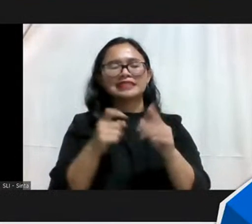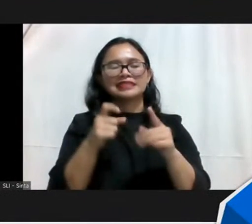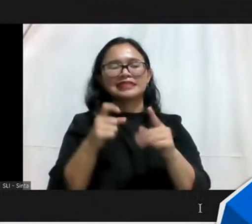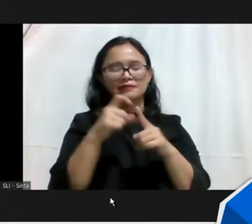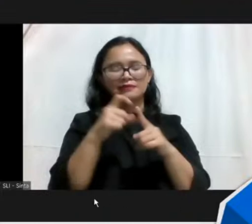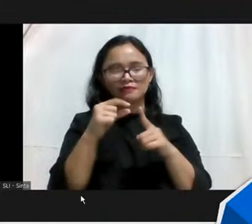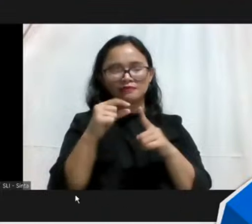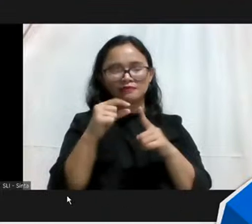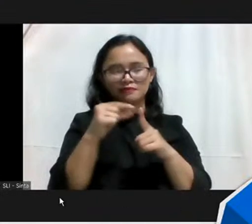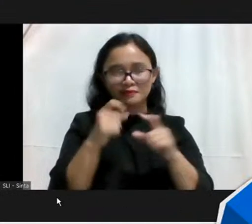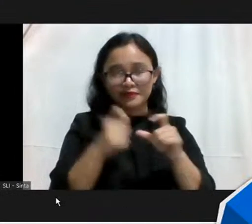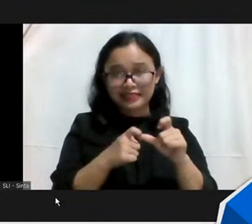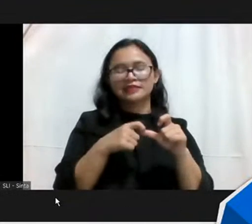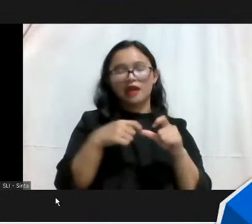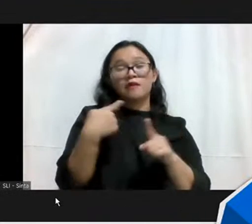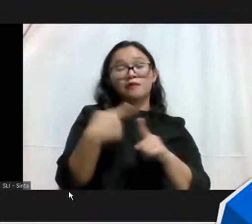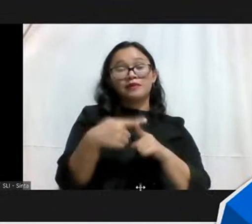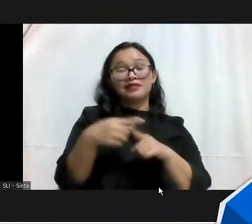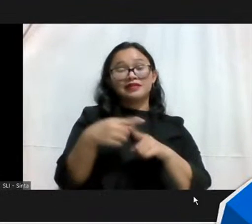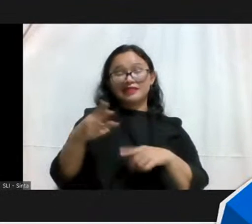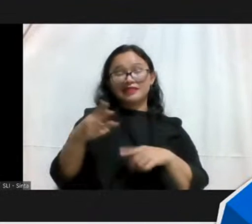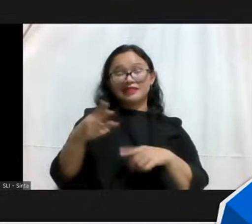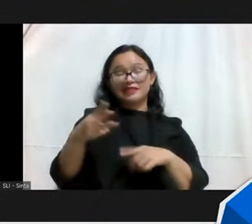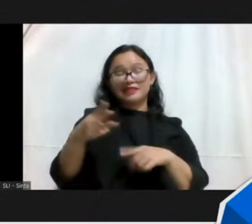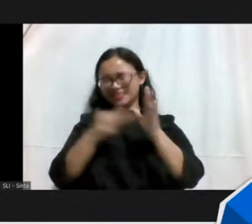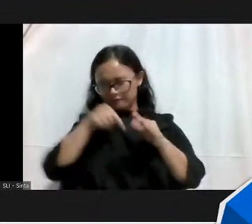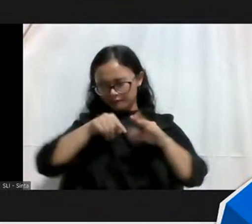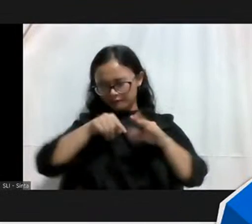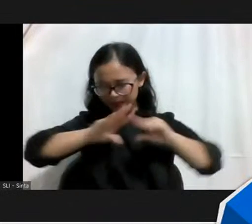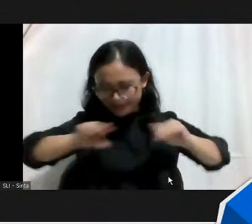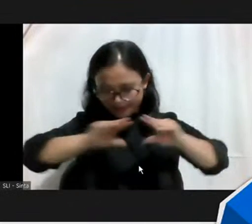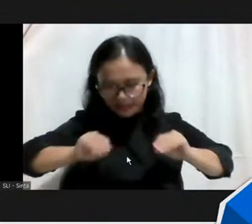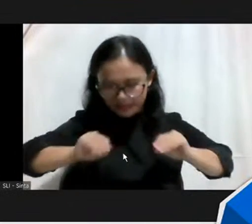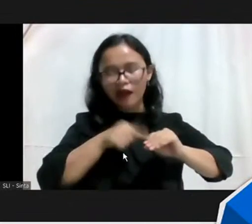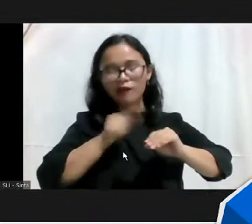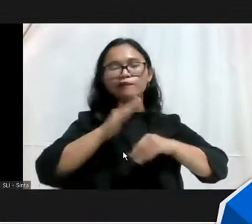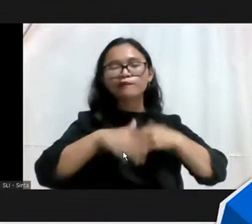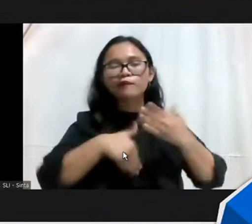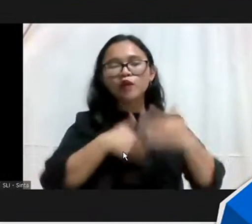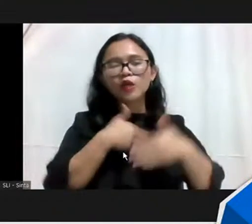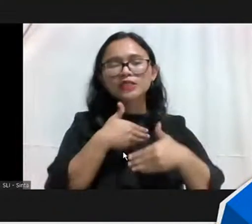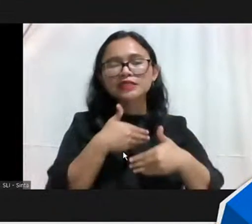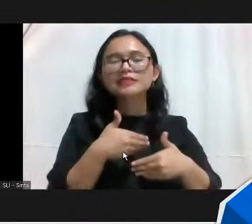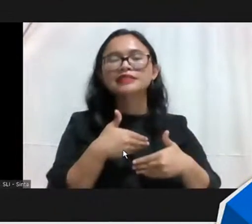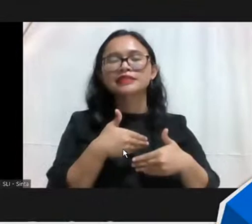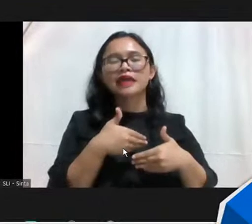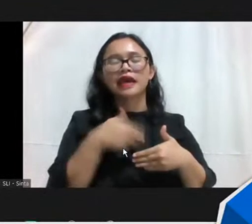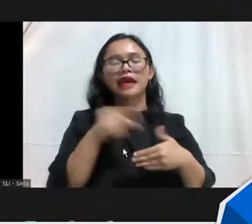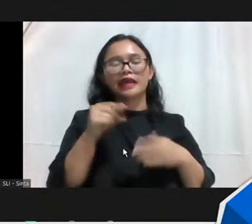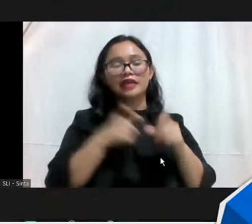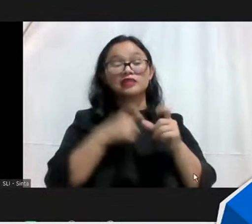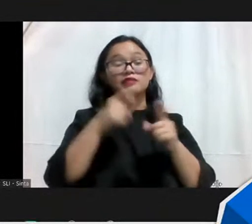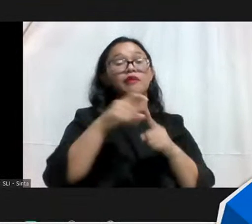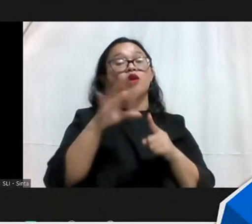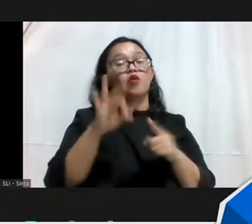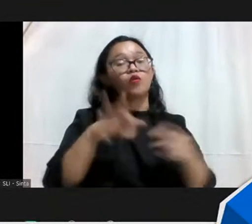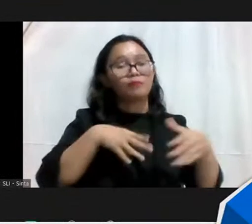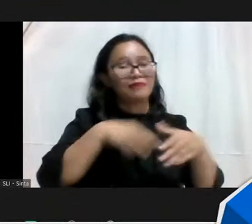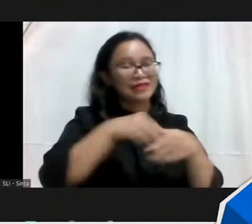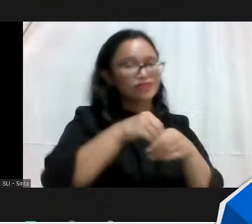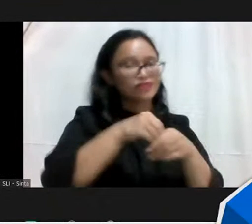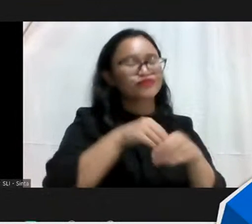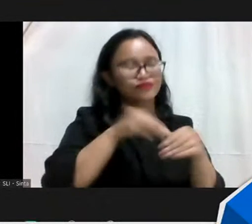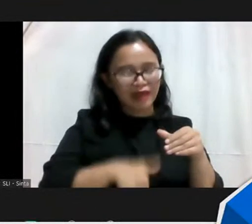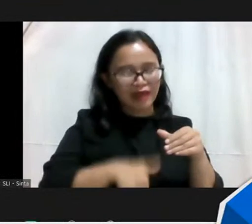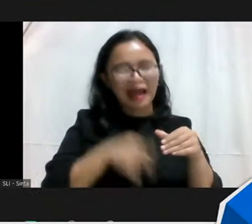juga bekerja kita di eh di dalam satu platformnya rspo tersebut kalau